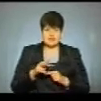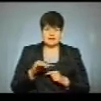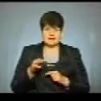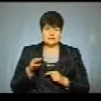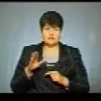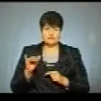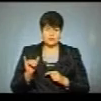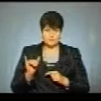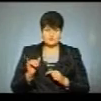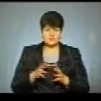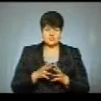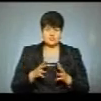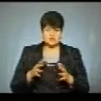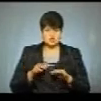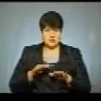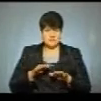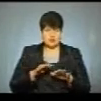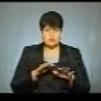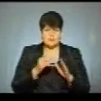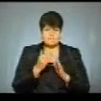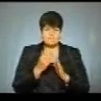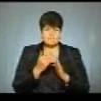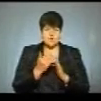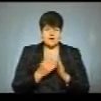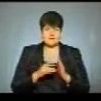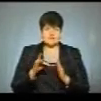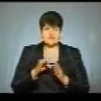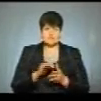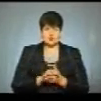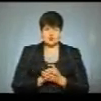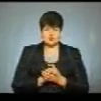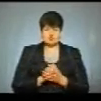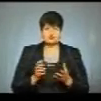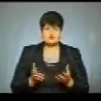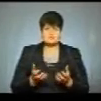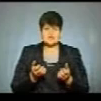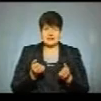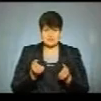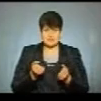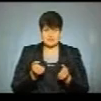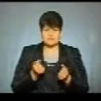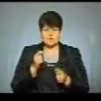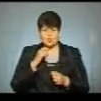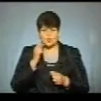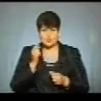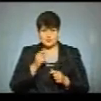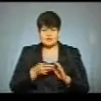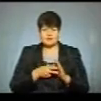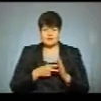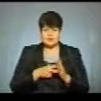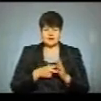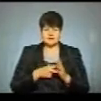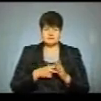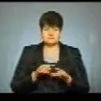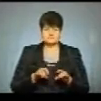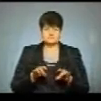Литву ширше виходити на програми Євросоюзу з підтримки України в плані